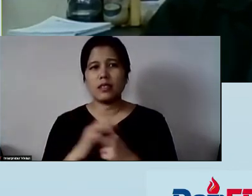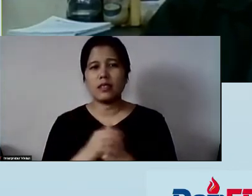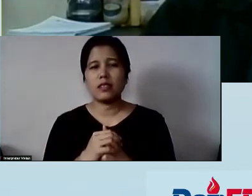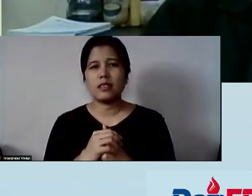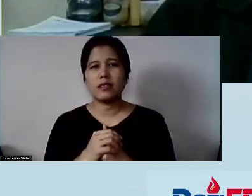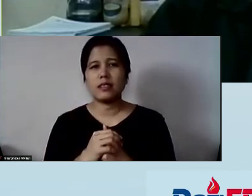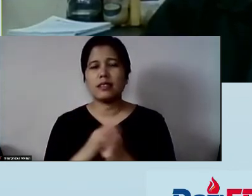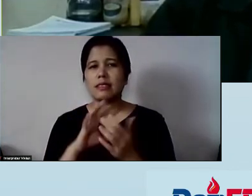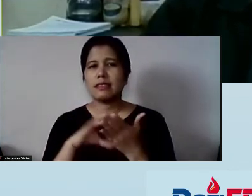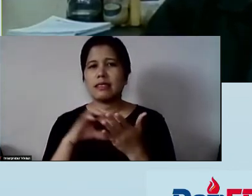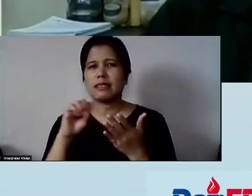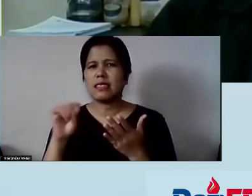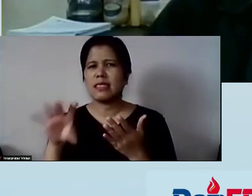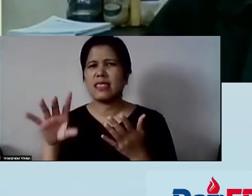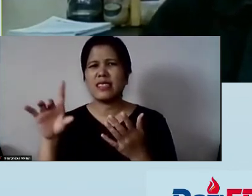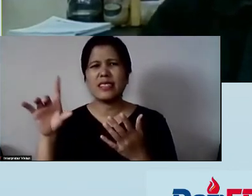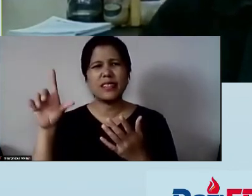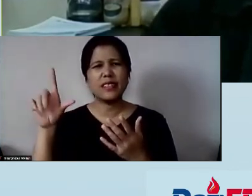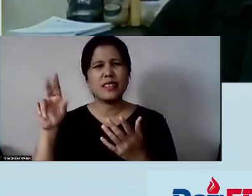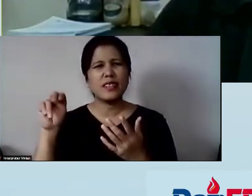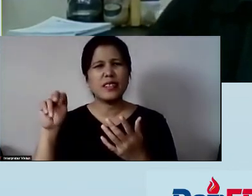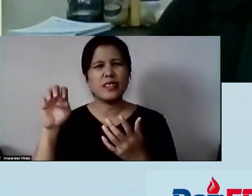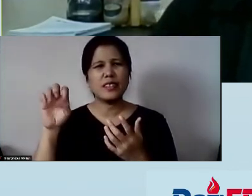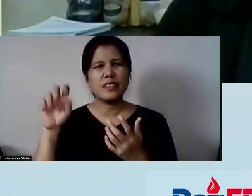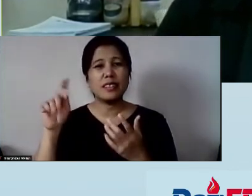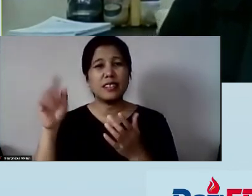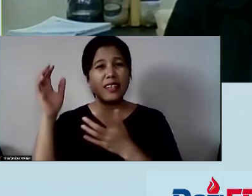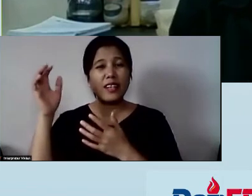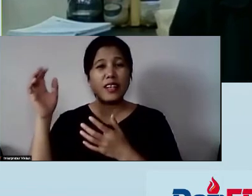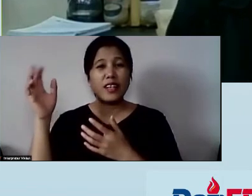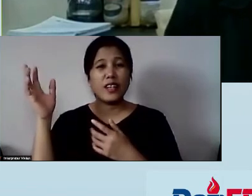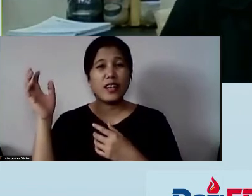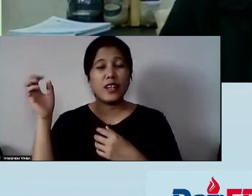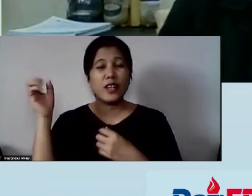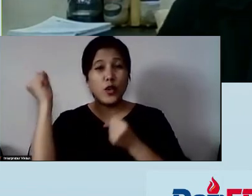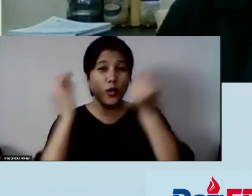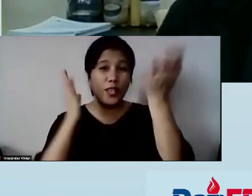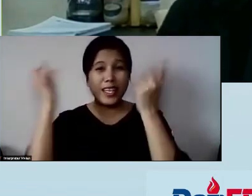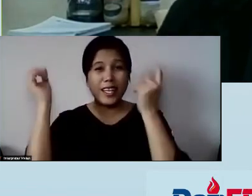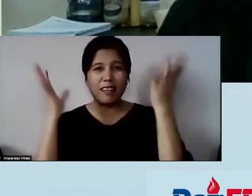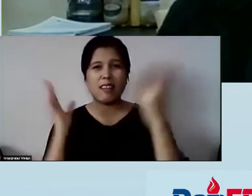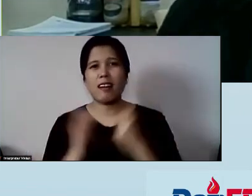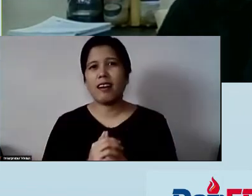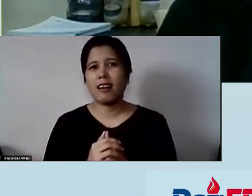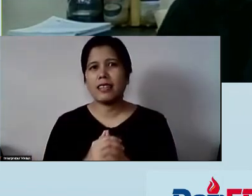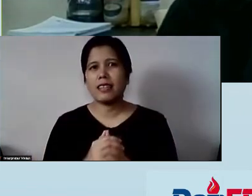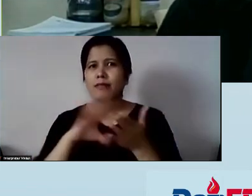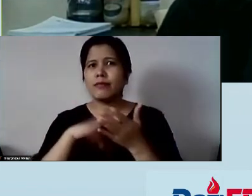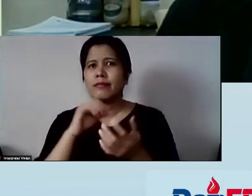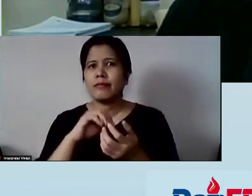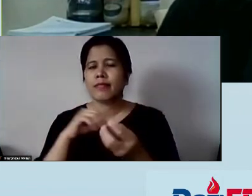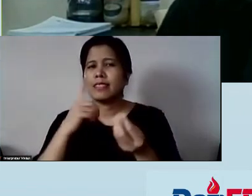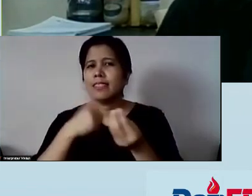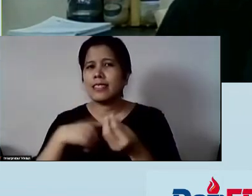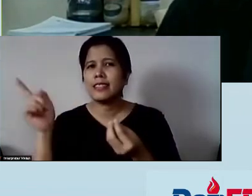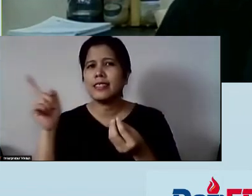yung mayroon dyan coffee shop dyan, tinanggalan sila ng trabaho, nag-file sila ng case